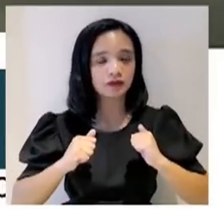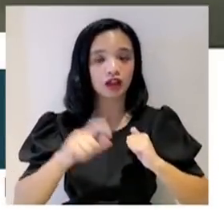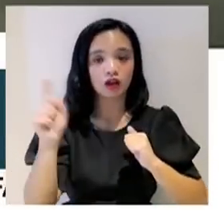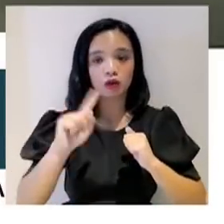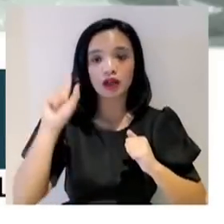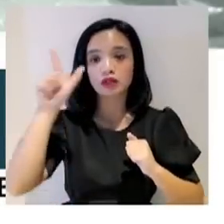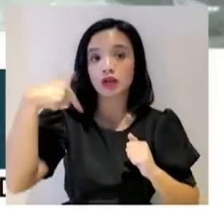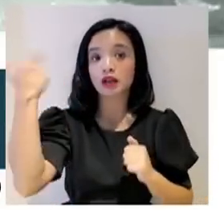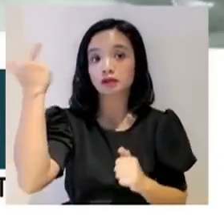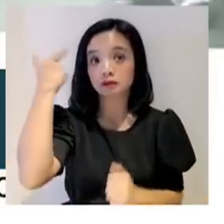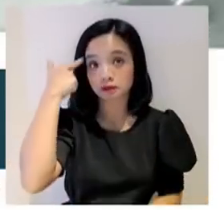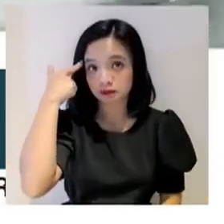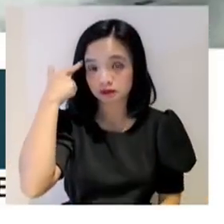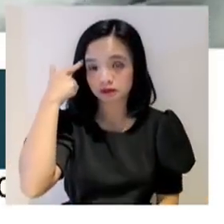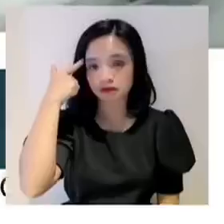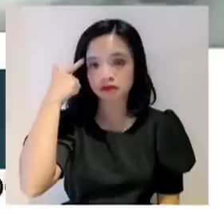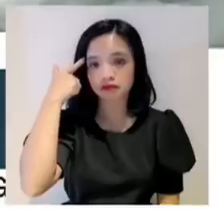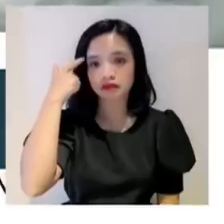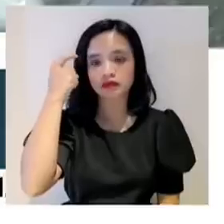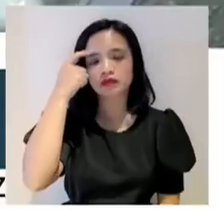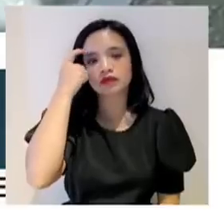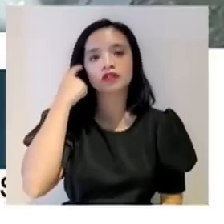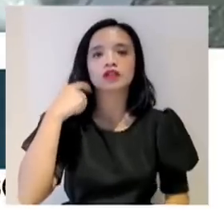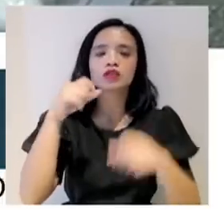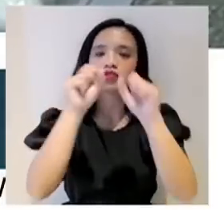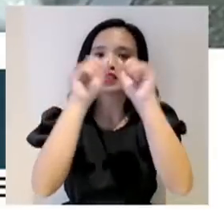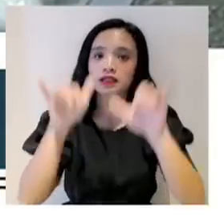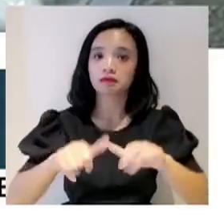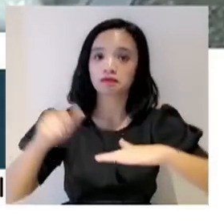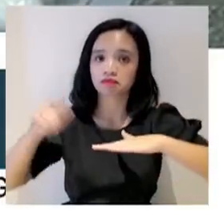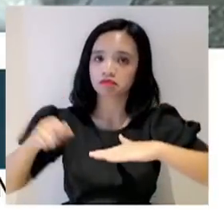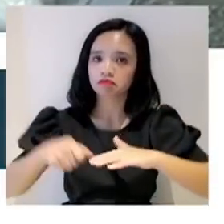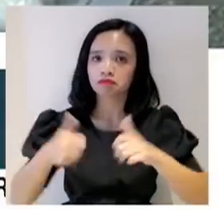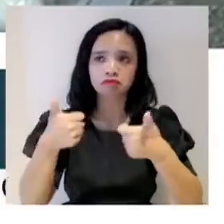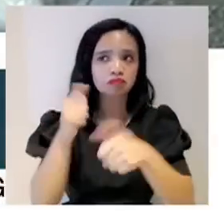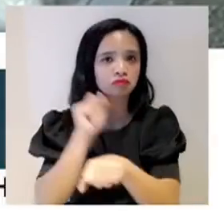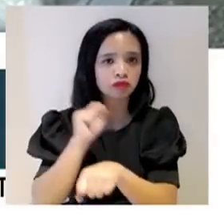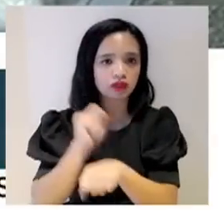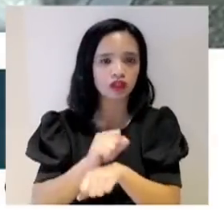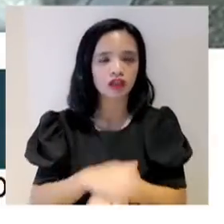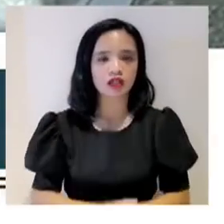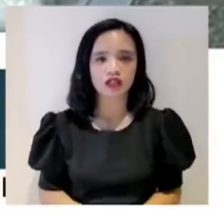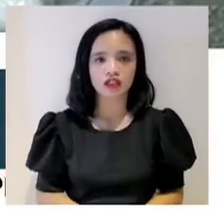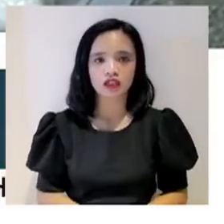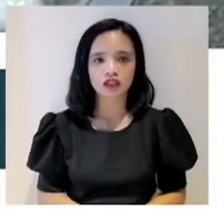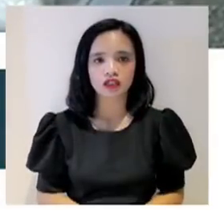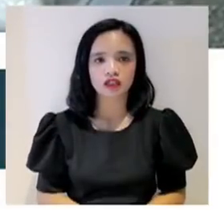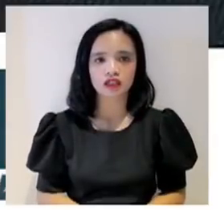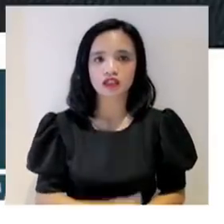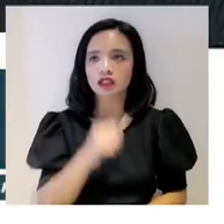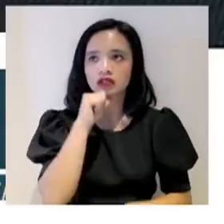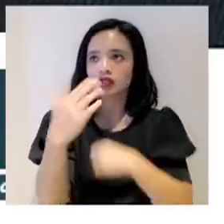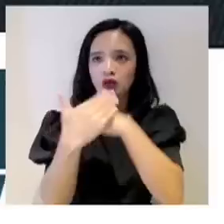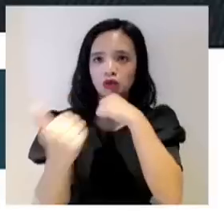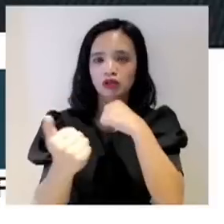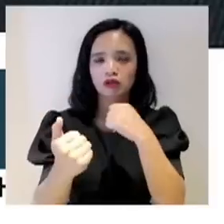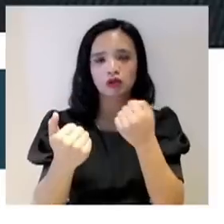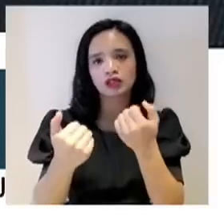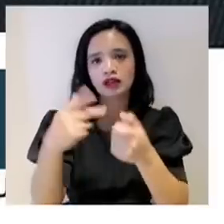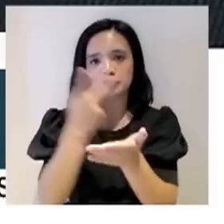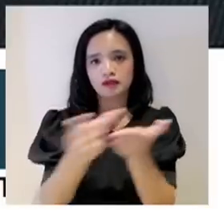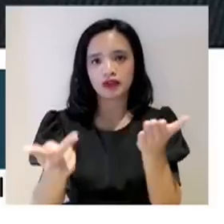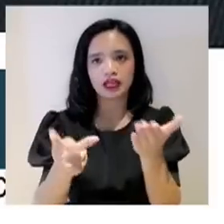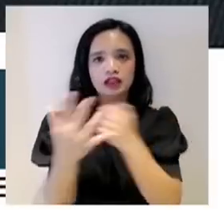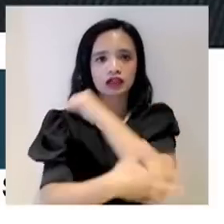ang ating sistema ng hustisya ay gumagana. At hindi tayo tinatawag na failed state katulad ng ibang bansa